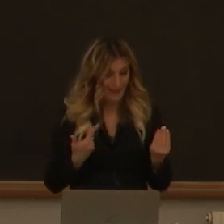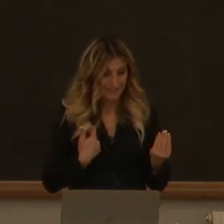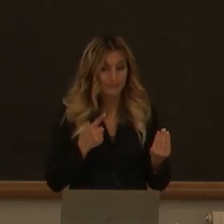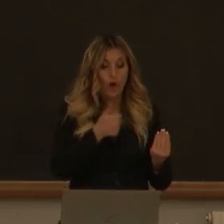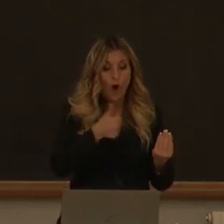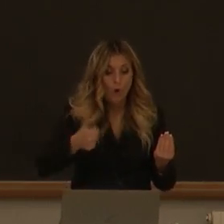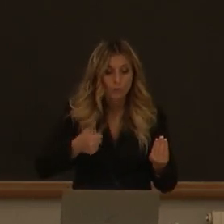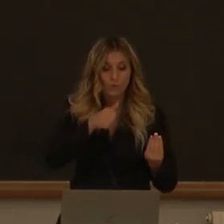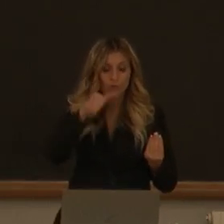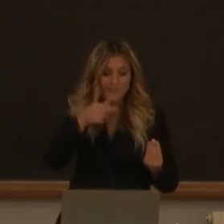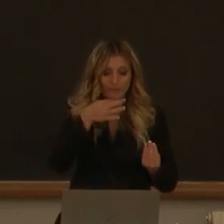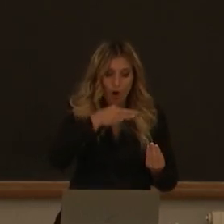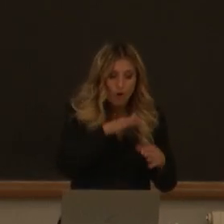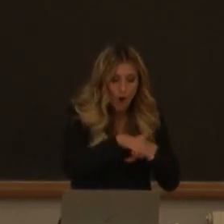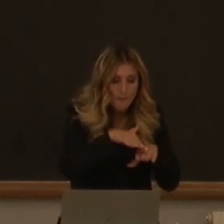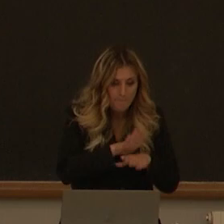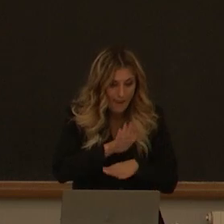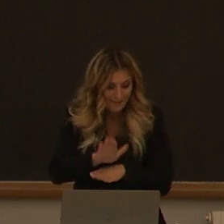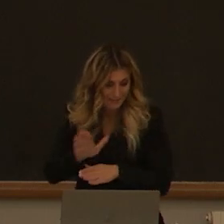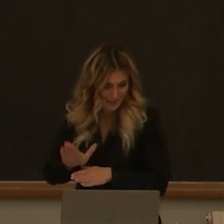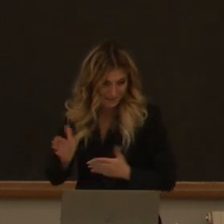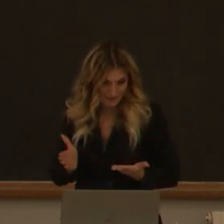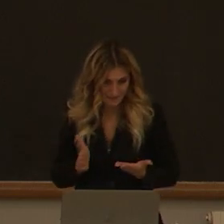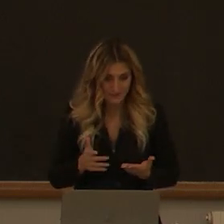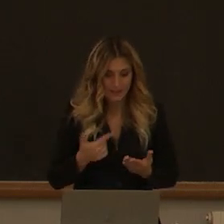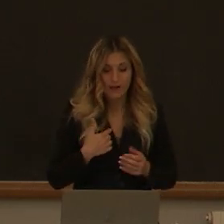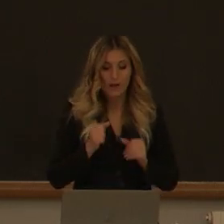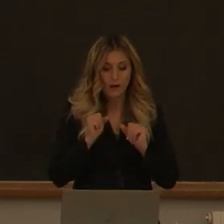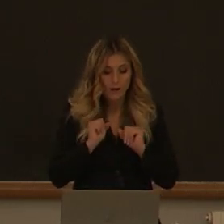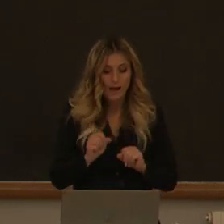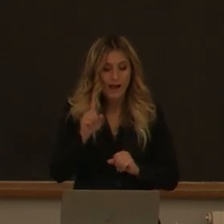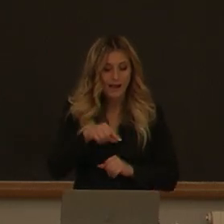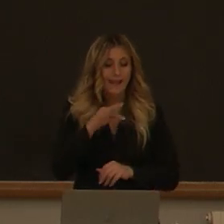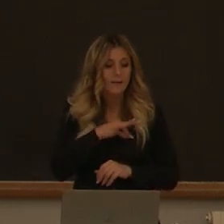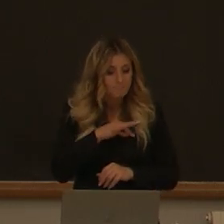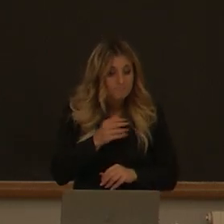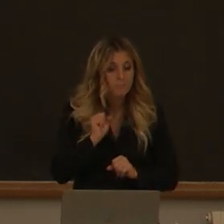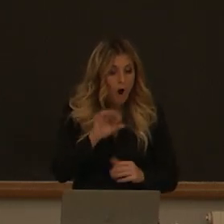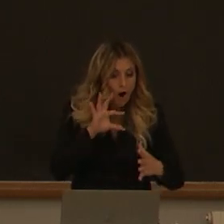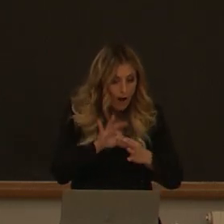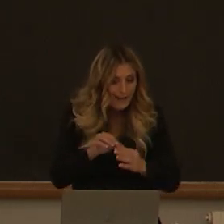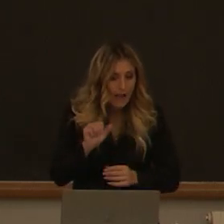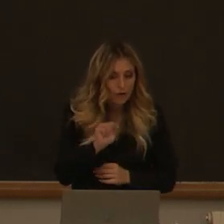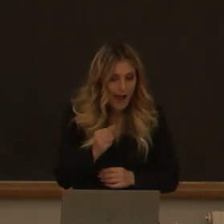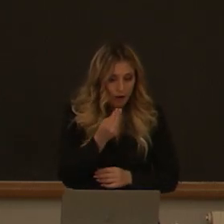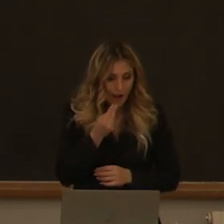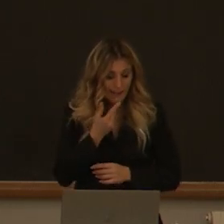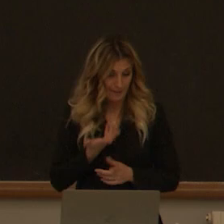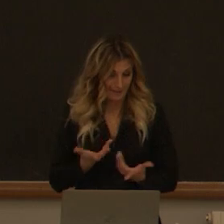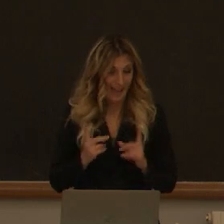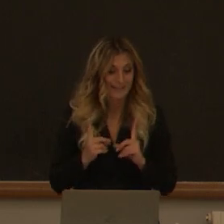noto. Quindi voglio dire cose che poi possono essere di interesse anche nel settore agroalimentare. Per questo voglio